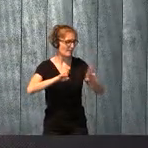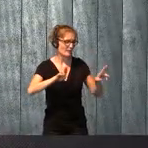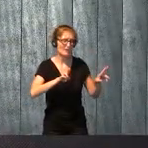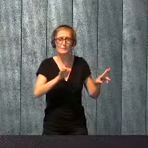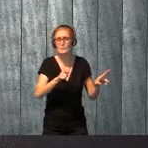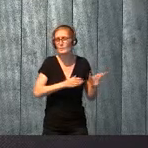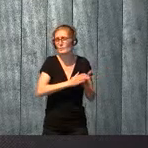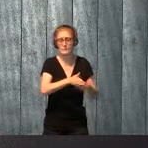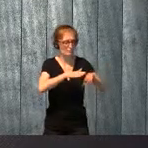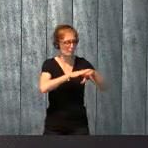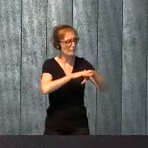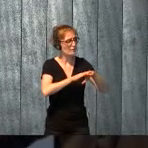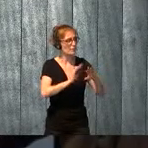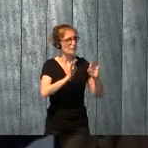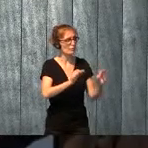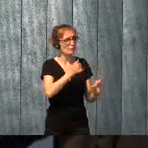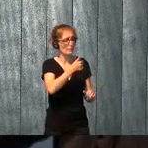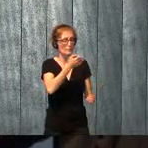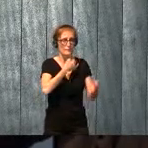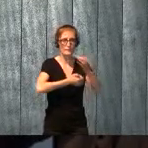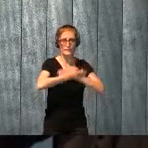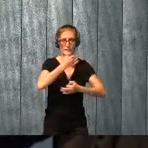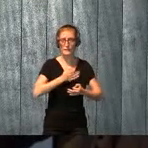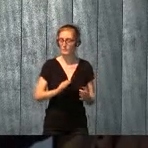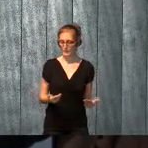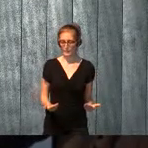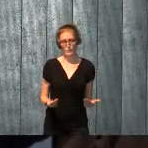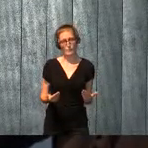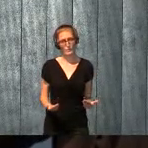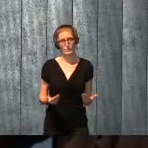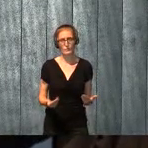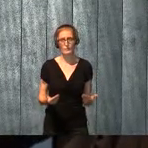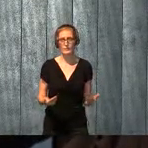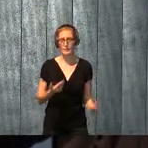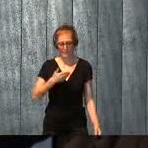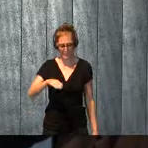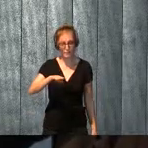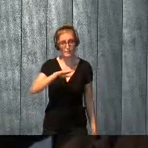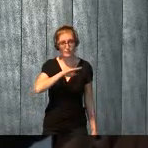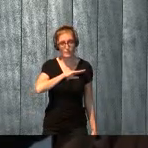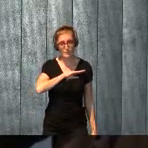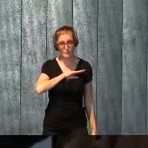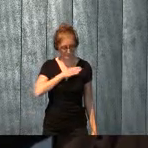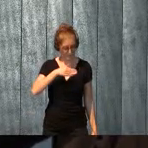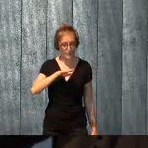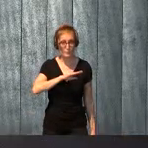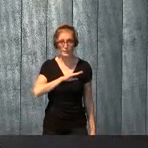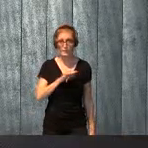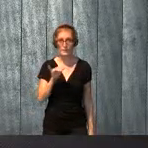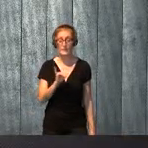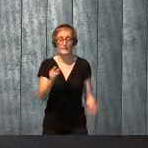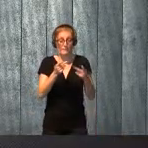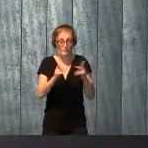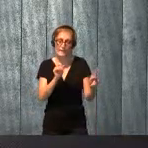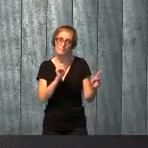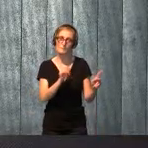politique, comme il le disait. Mais aujourd'hui, c'est de la responsabilité plutôt des villes.